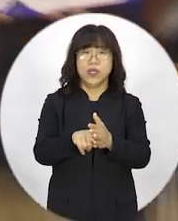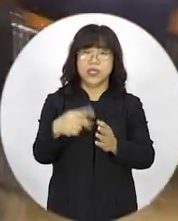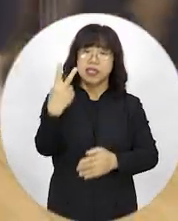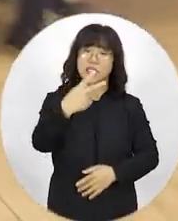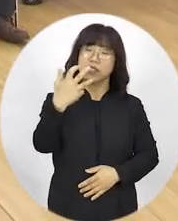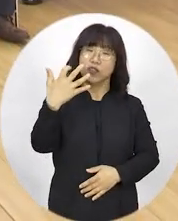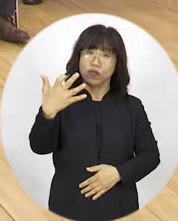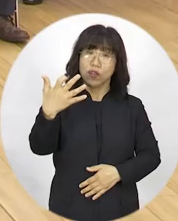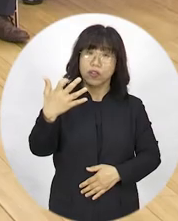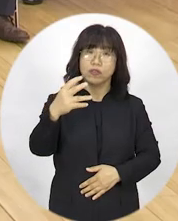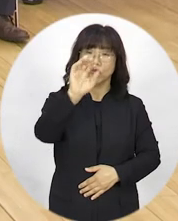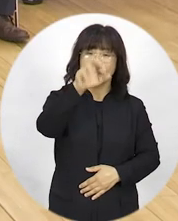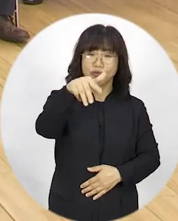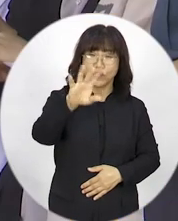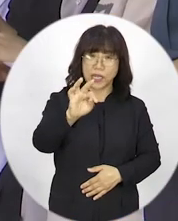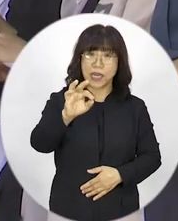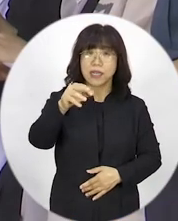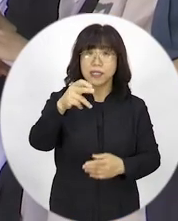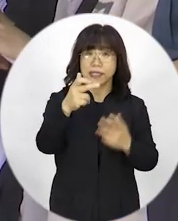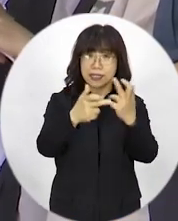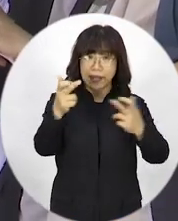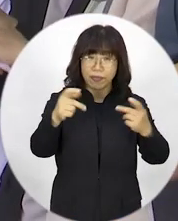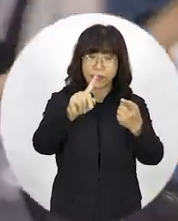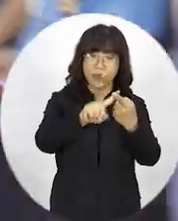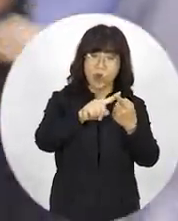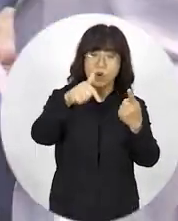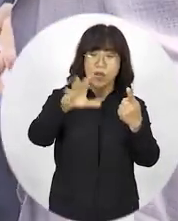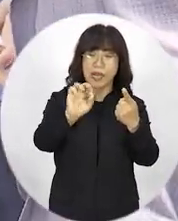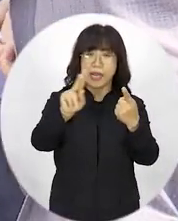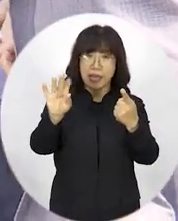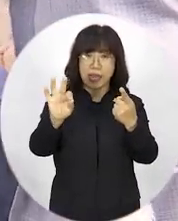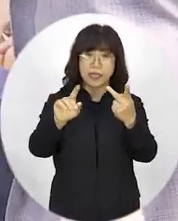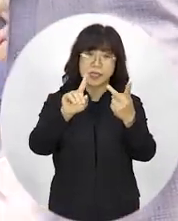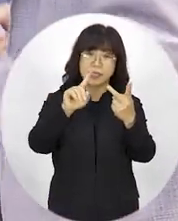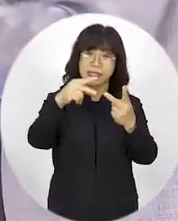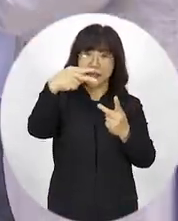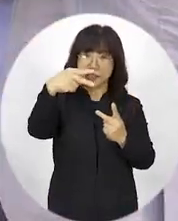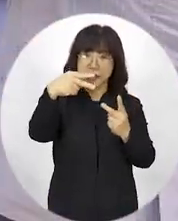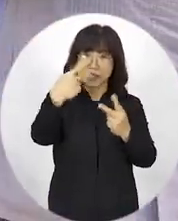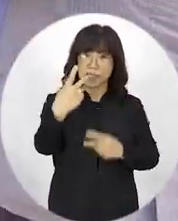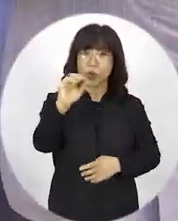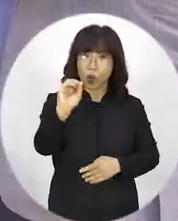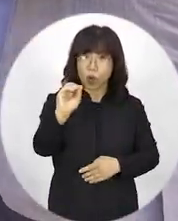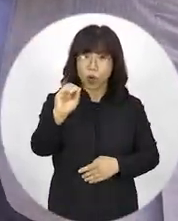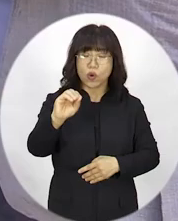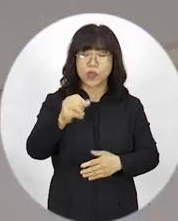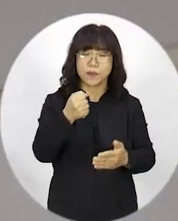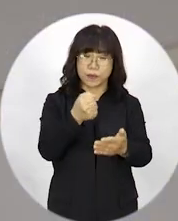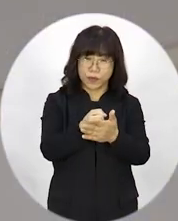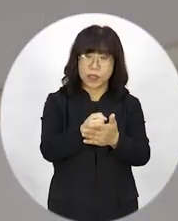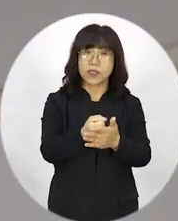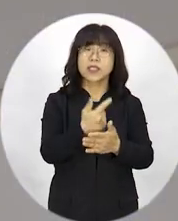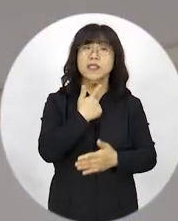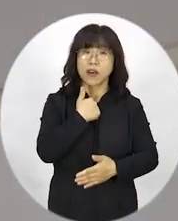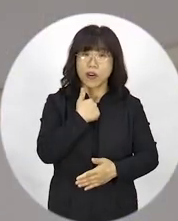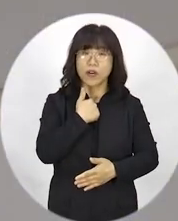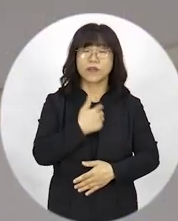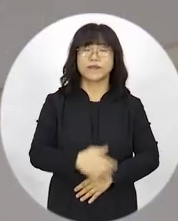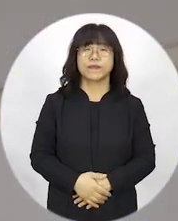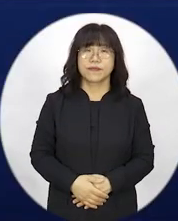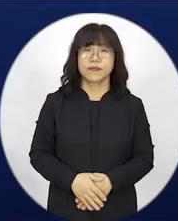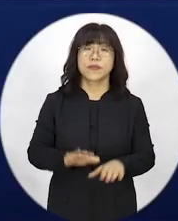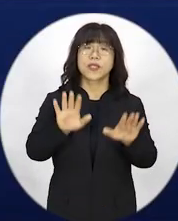치매 안심마을은 지난 2019년 우장산동, 2020년에는 가양 2동이 지정된 바 있습니다.